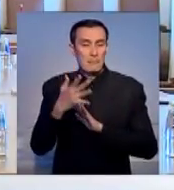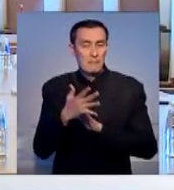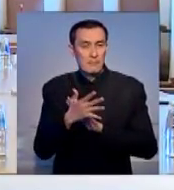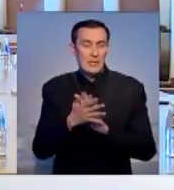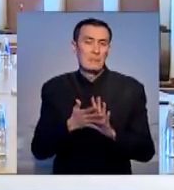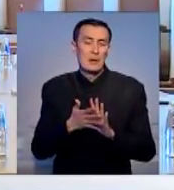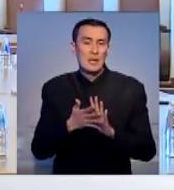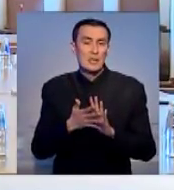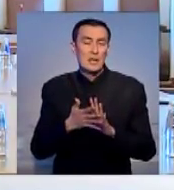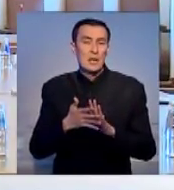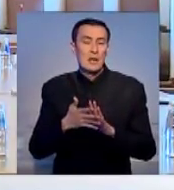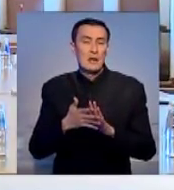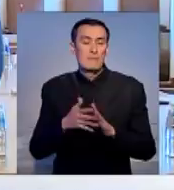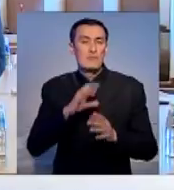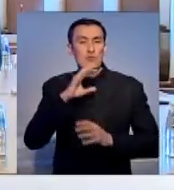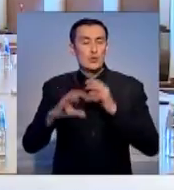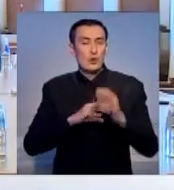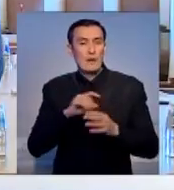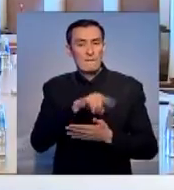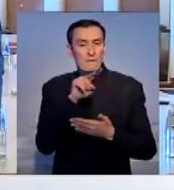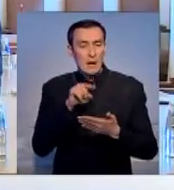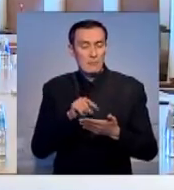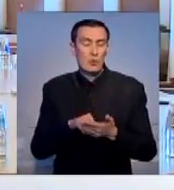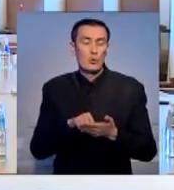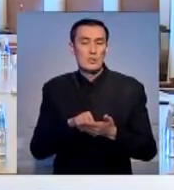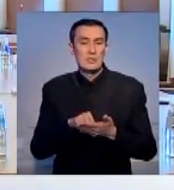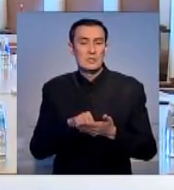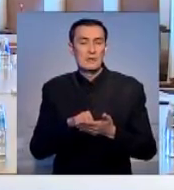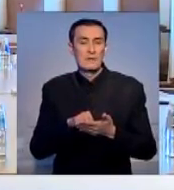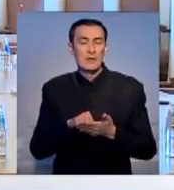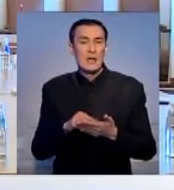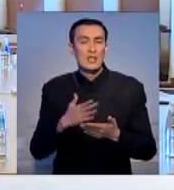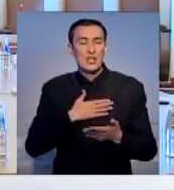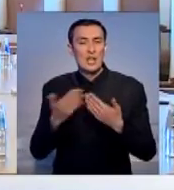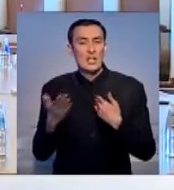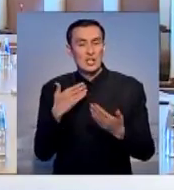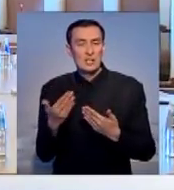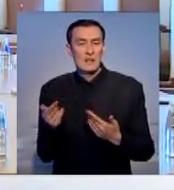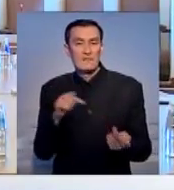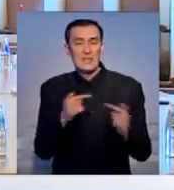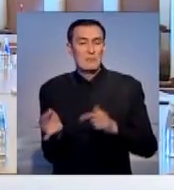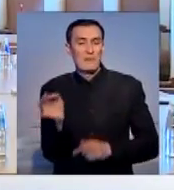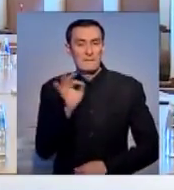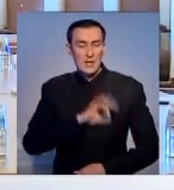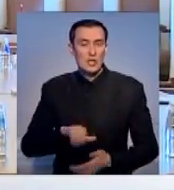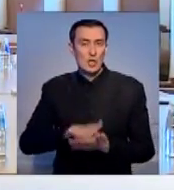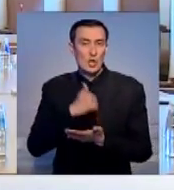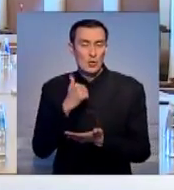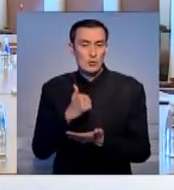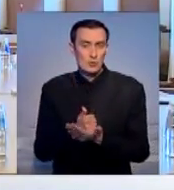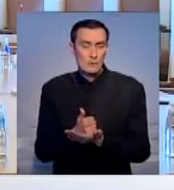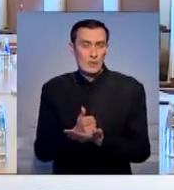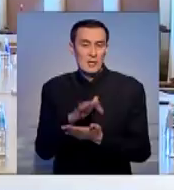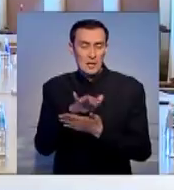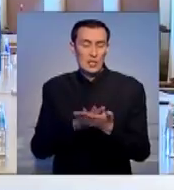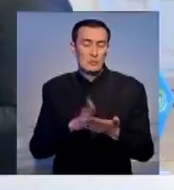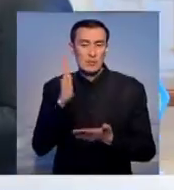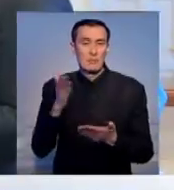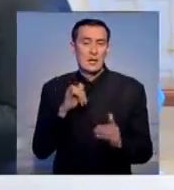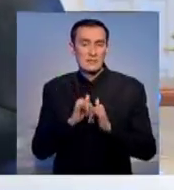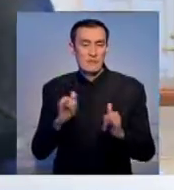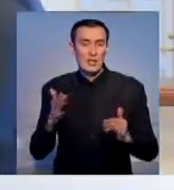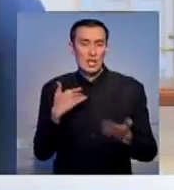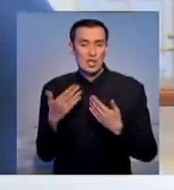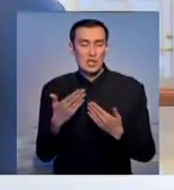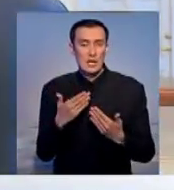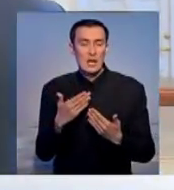каких-либо нерешенных вопросов, стремление укрепить эти отношения на взаимовыгодной основе, мы и будем дальше развивать наши отношения.